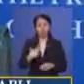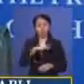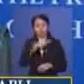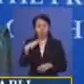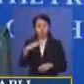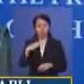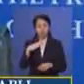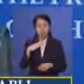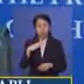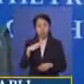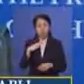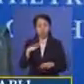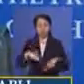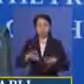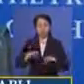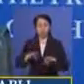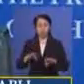23,2%-ке, машина жасау